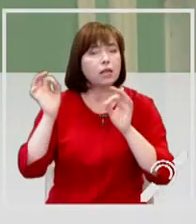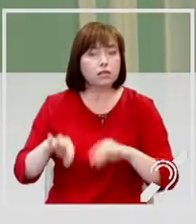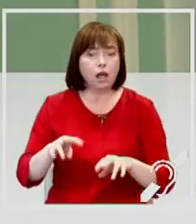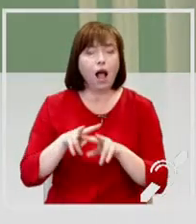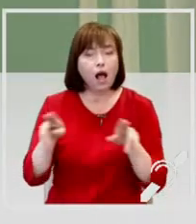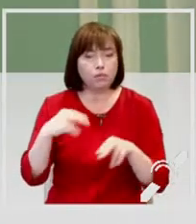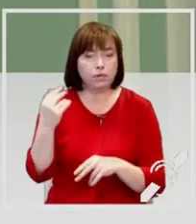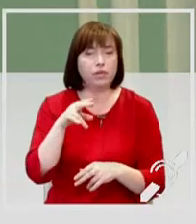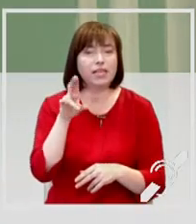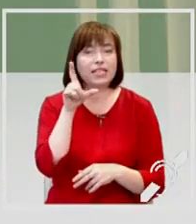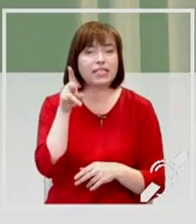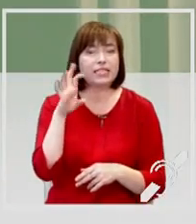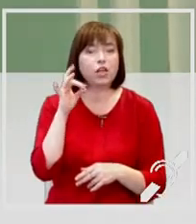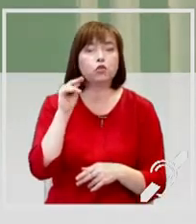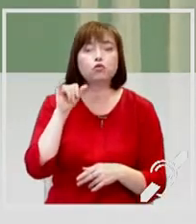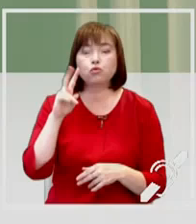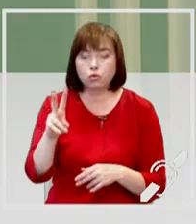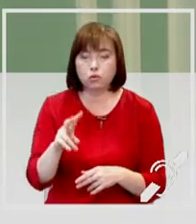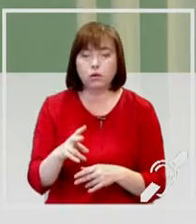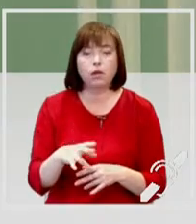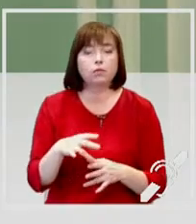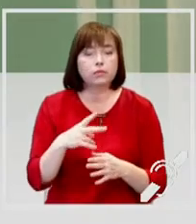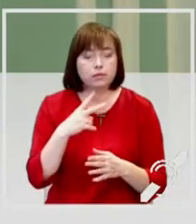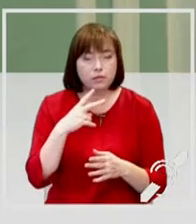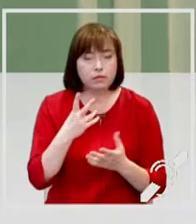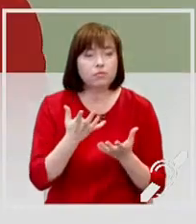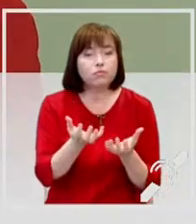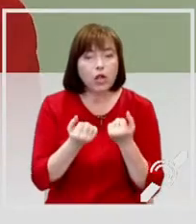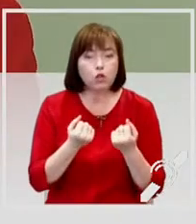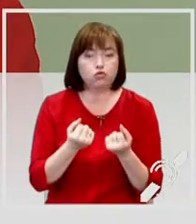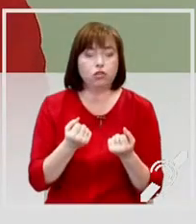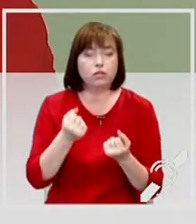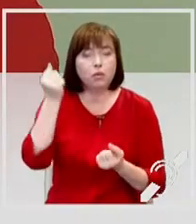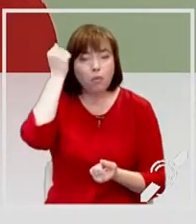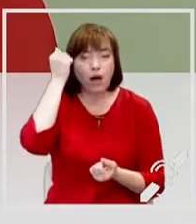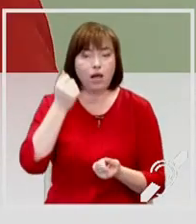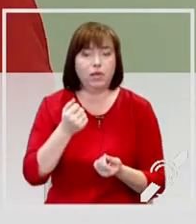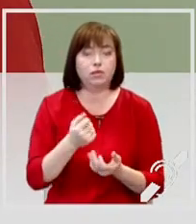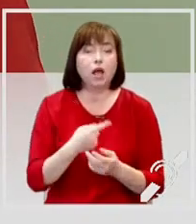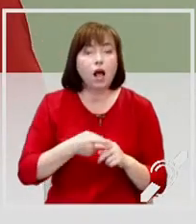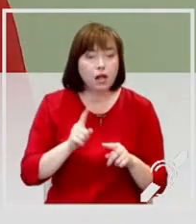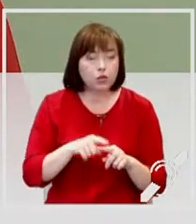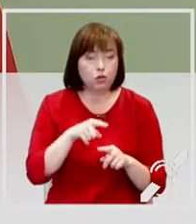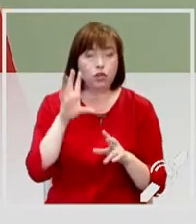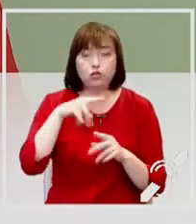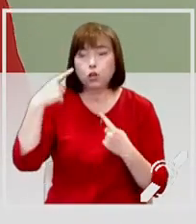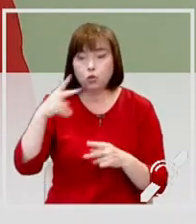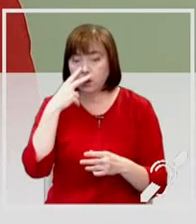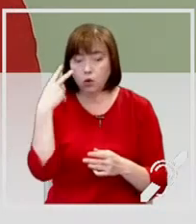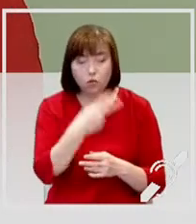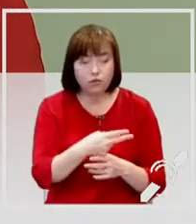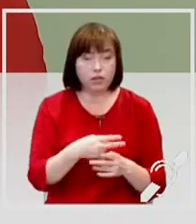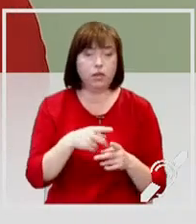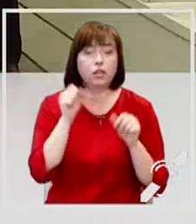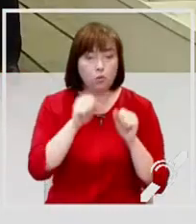Ion Zdârciuc să se aplece asupra unor trofee care devin și ele, prin atingerea talentului său,